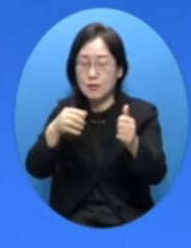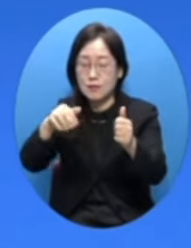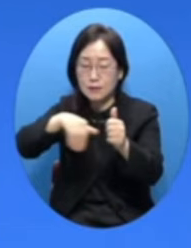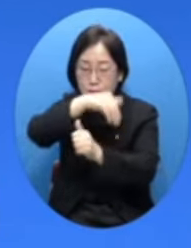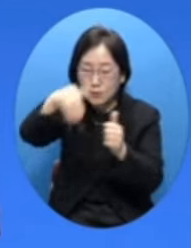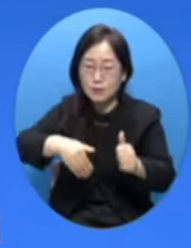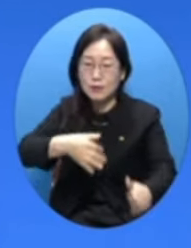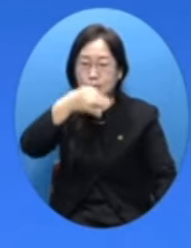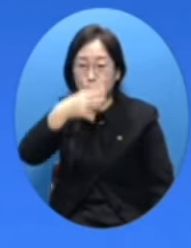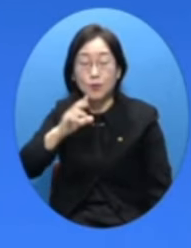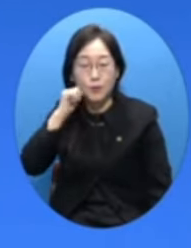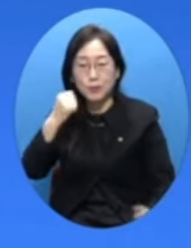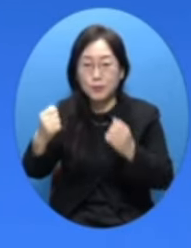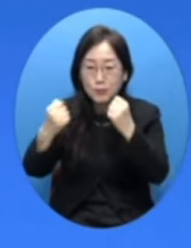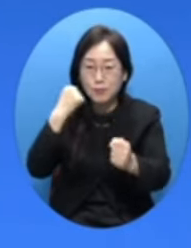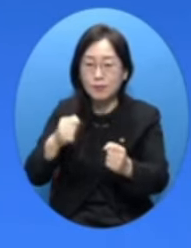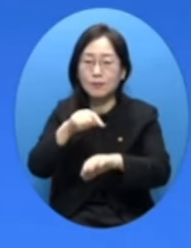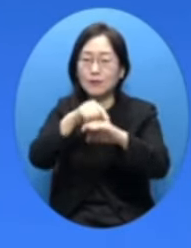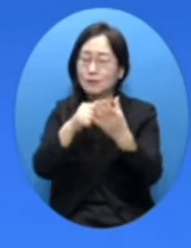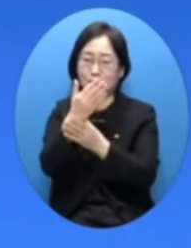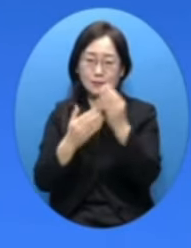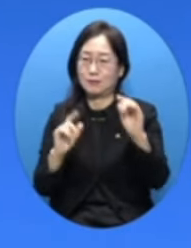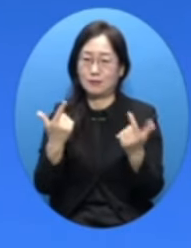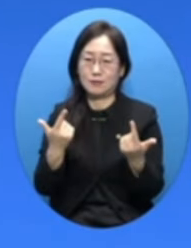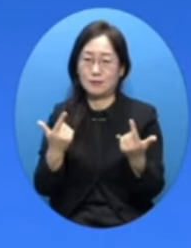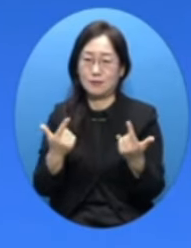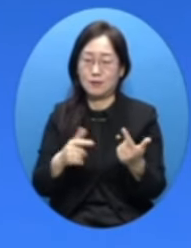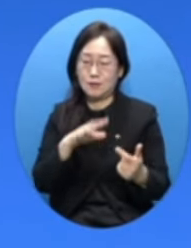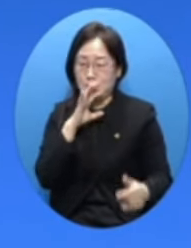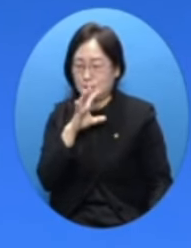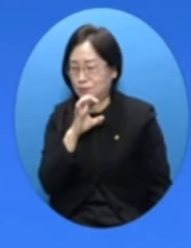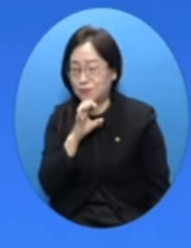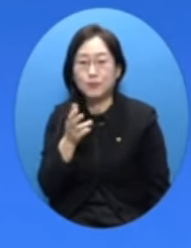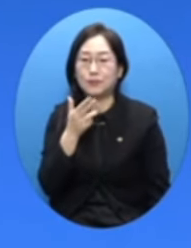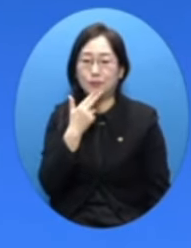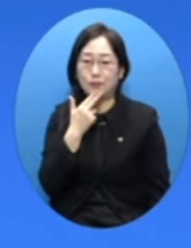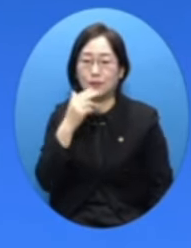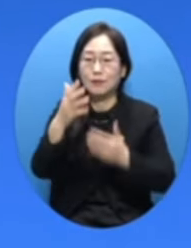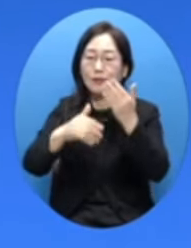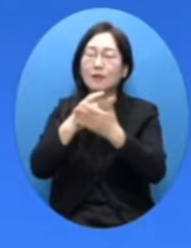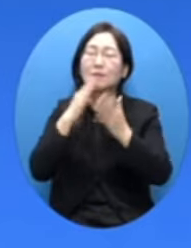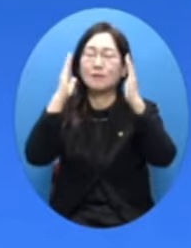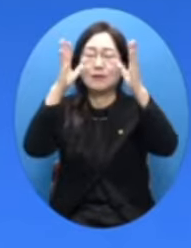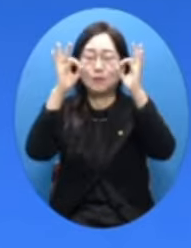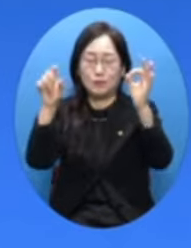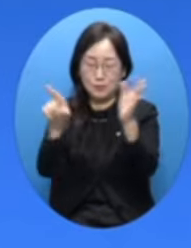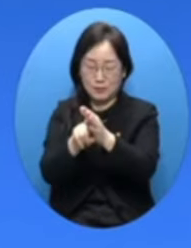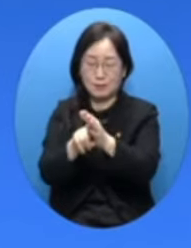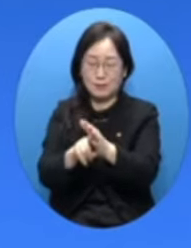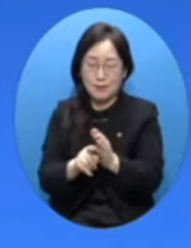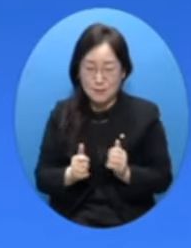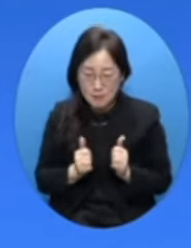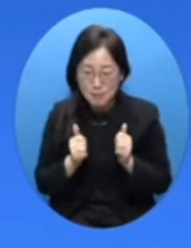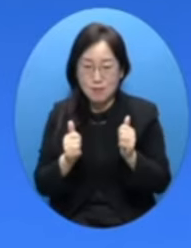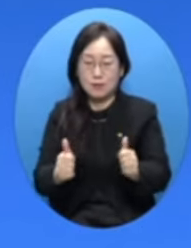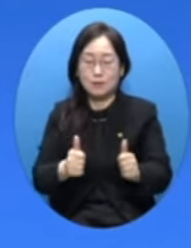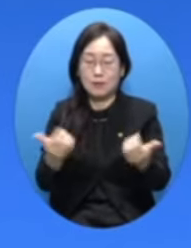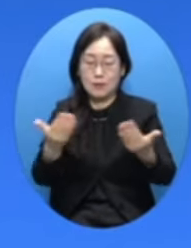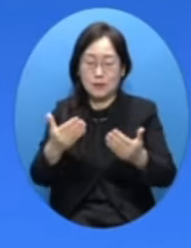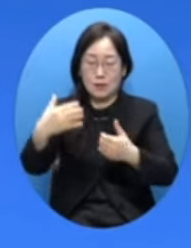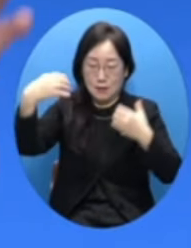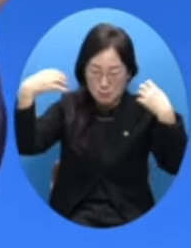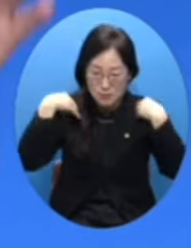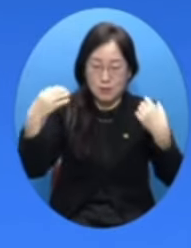속에서도 낙심하지 않냐고, 완만불평하지 않냐고, 하나님만 바라보고 믿음으로 열심히 맡겨진 일에 최선을 다할